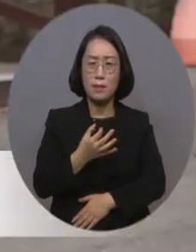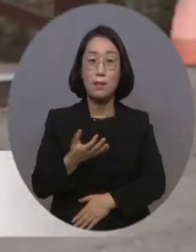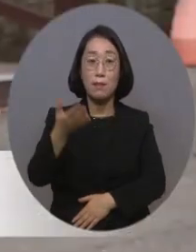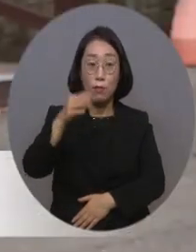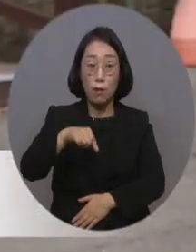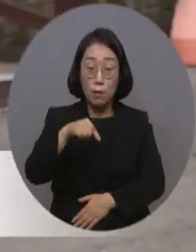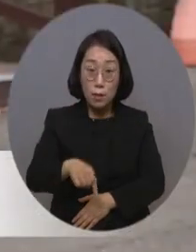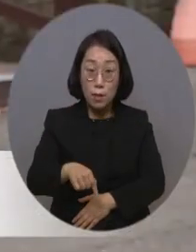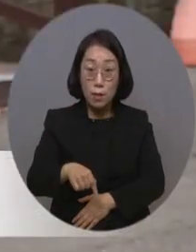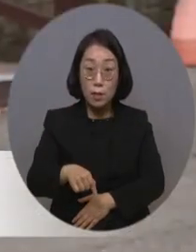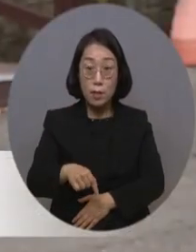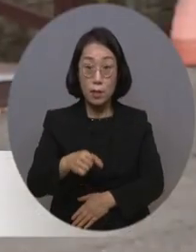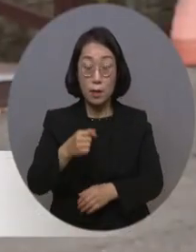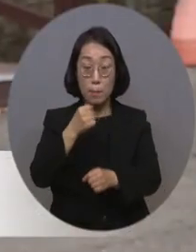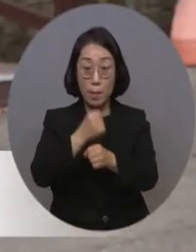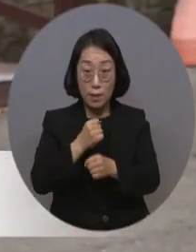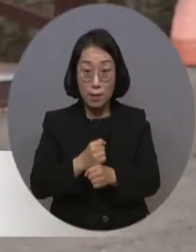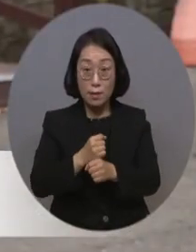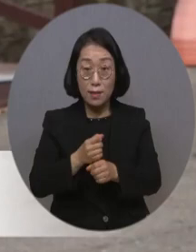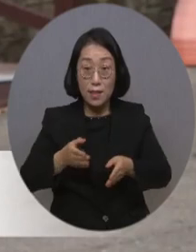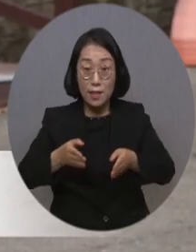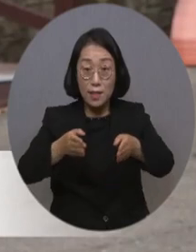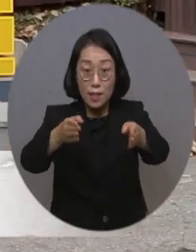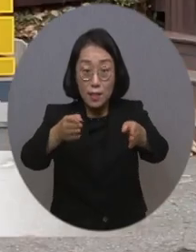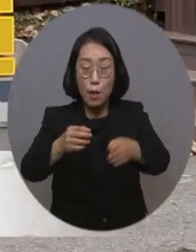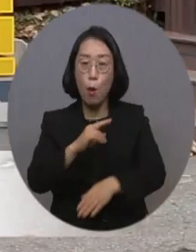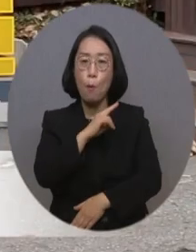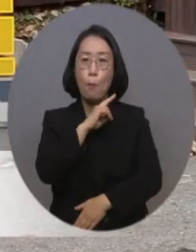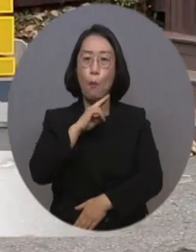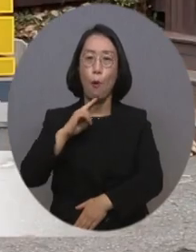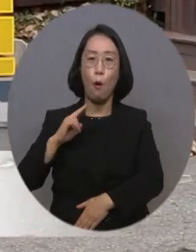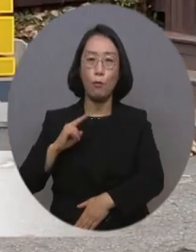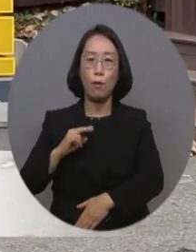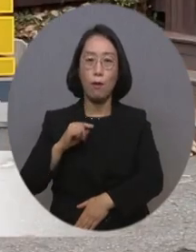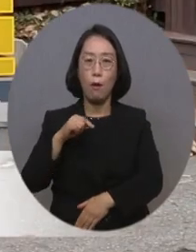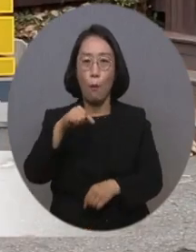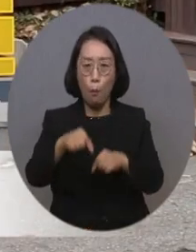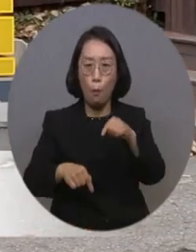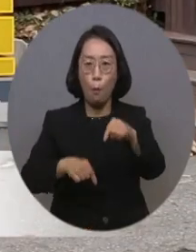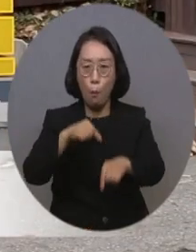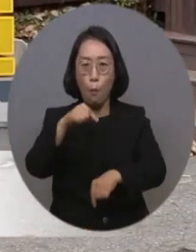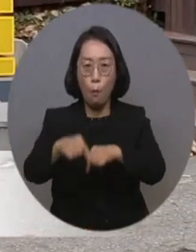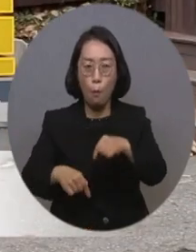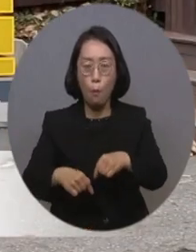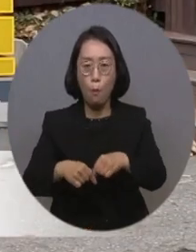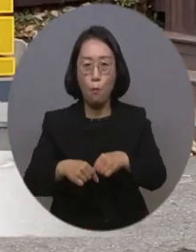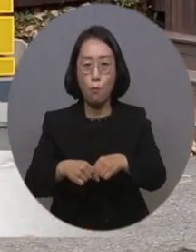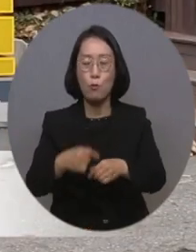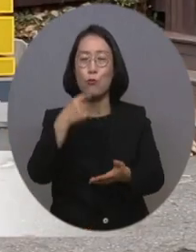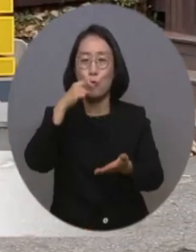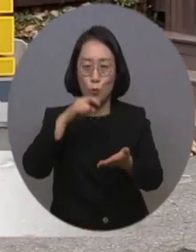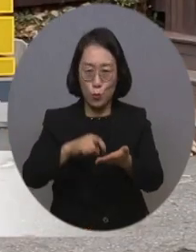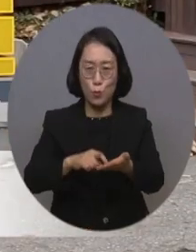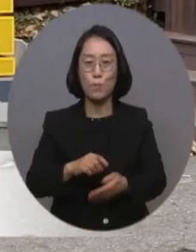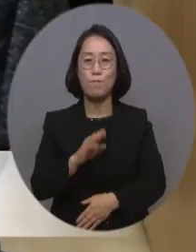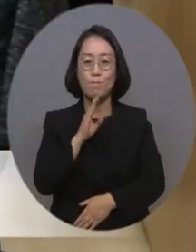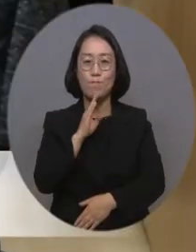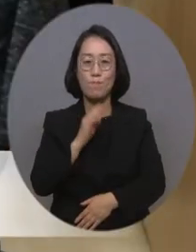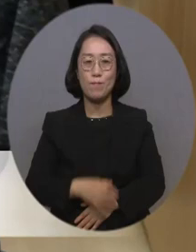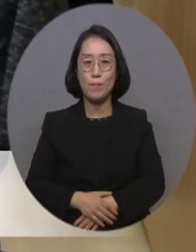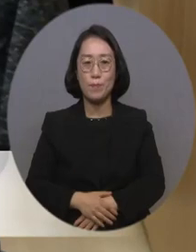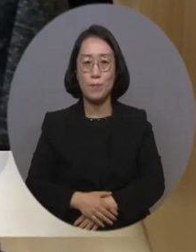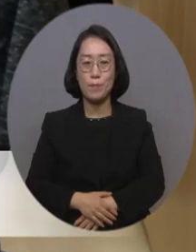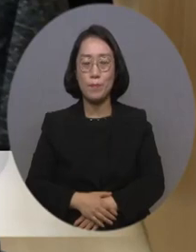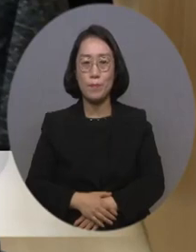네, 대끝길은 걷기가 편하고 저희들이 운동회가 아주 소홀합니다.